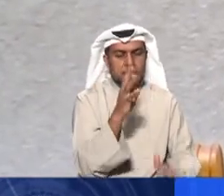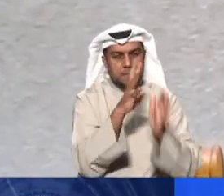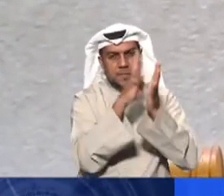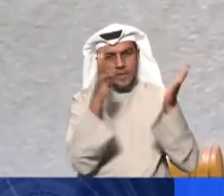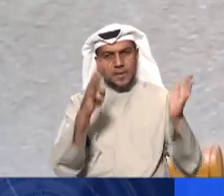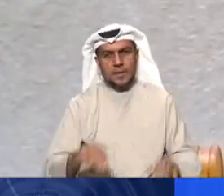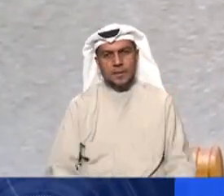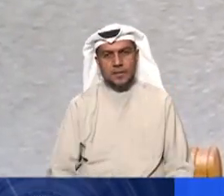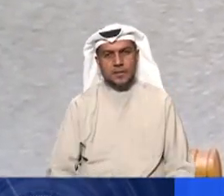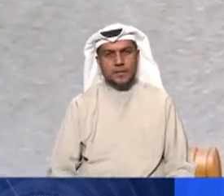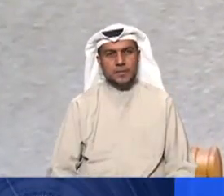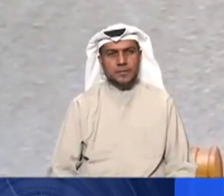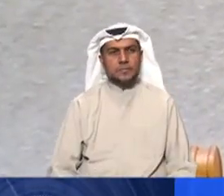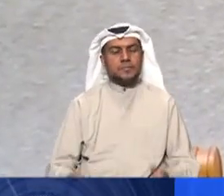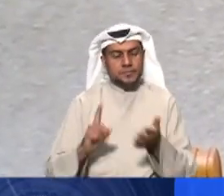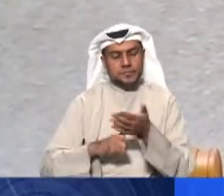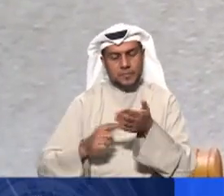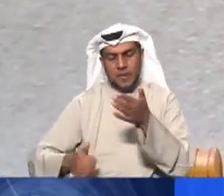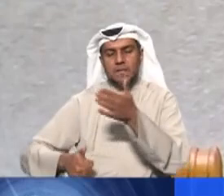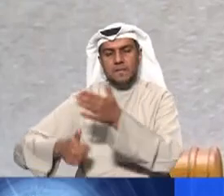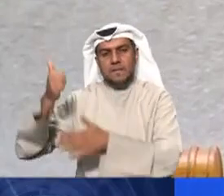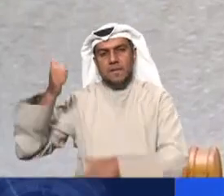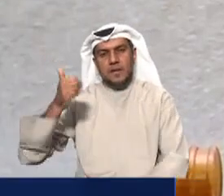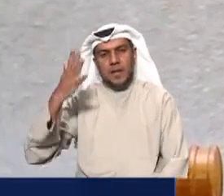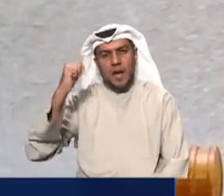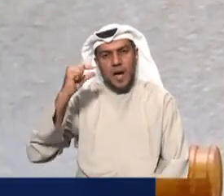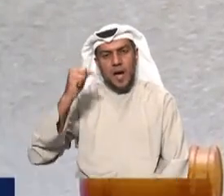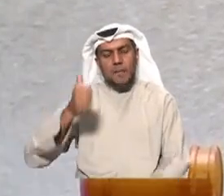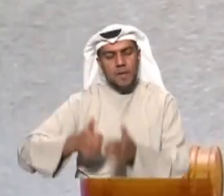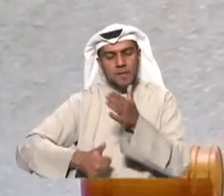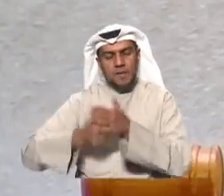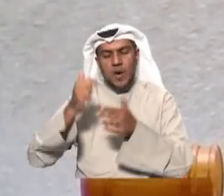19، فبذلك فاز الأخ النائب أحمد شحومي